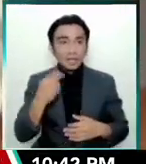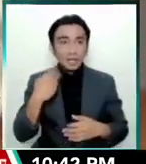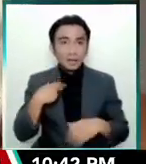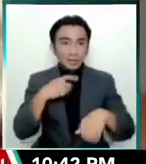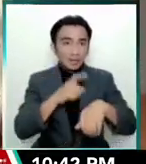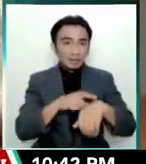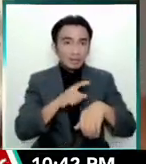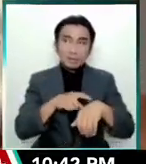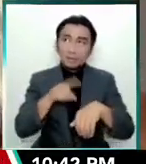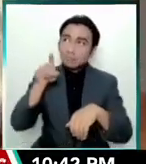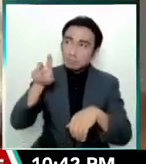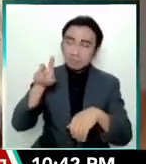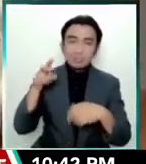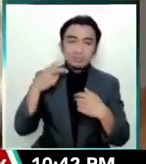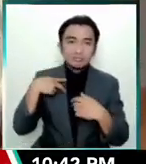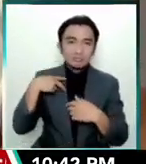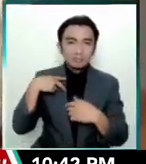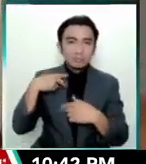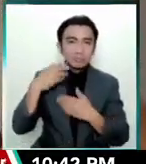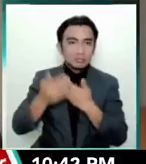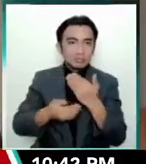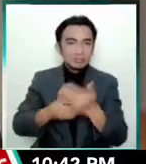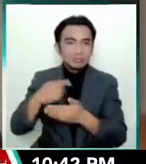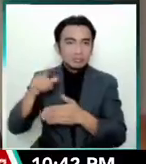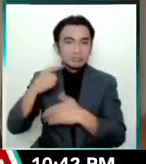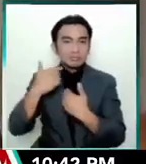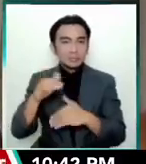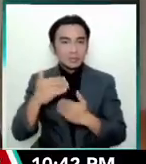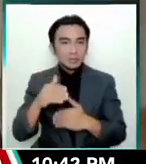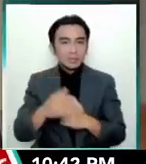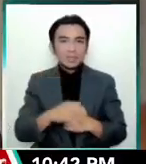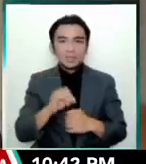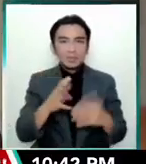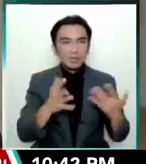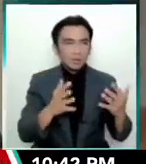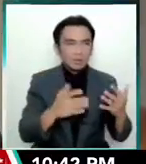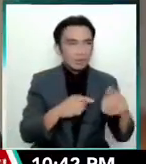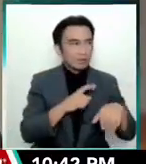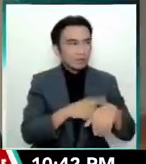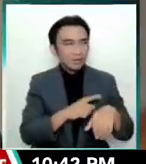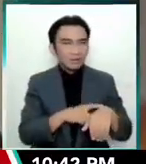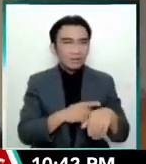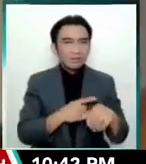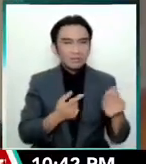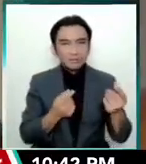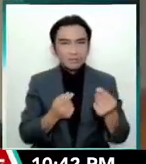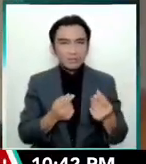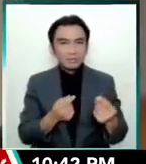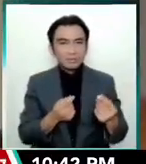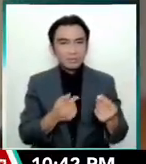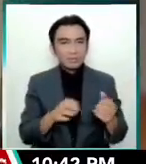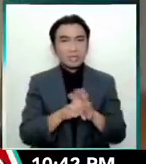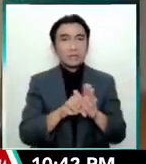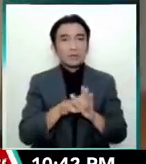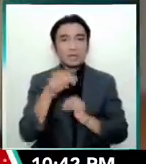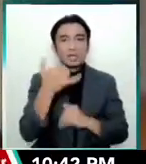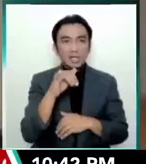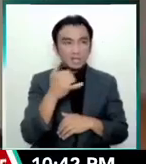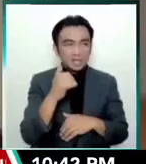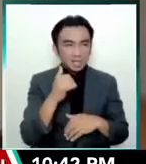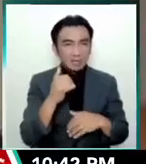yung mga walang timer, iba pagka yung parang yellow signal lang, minsan maano sila